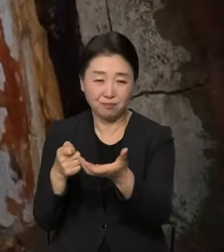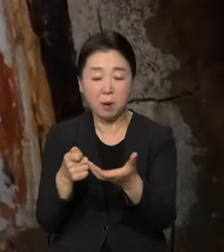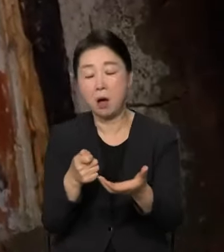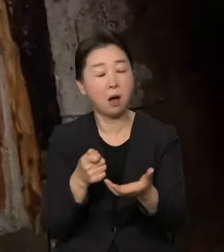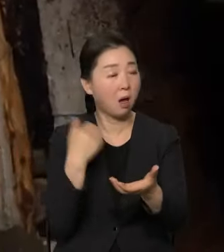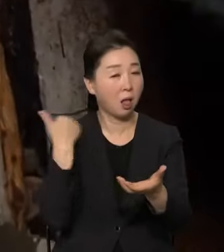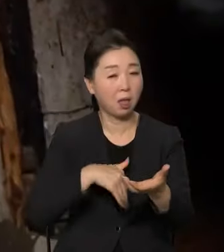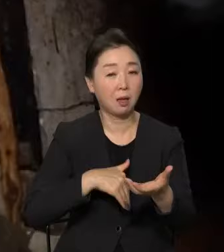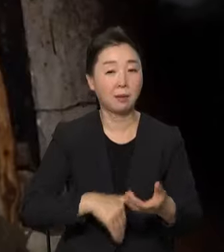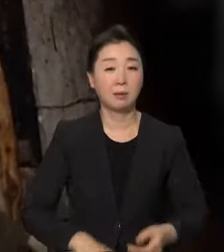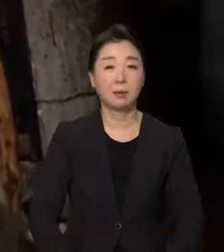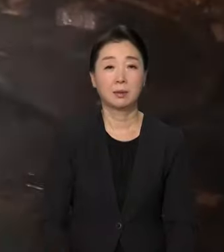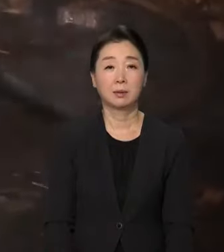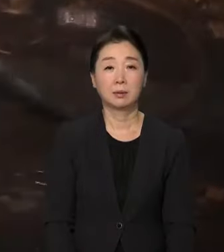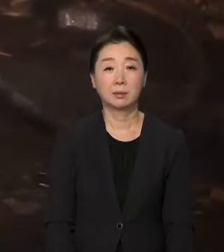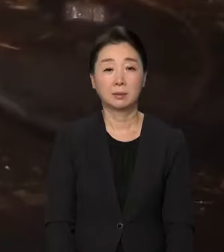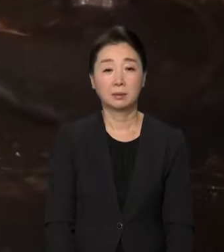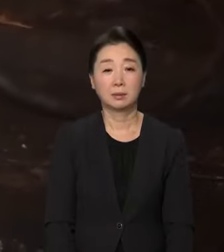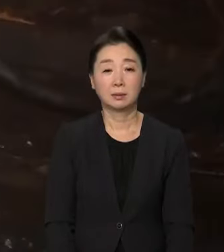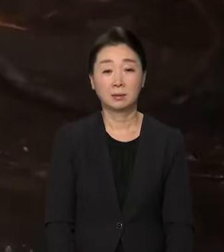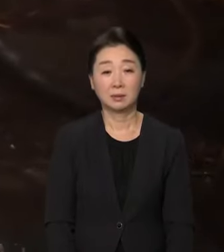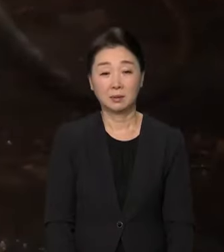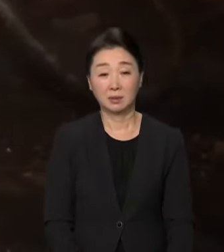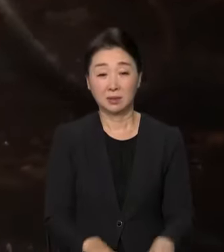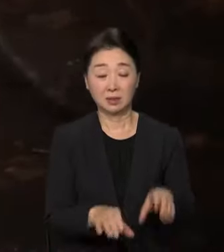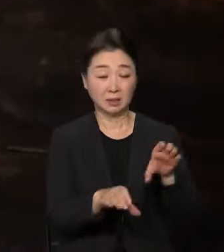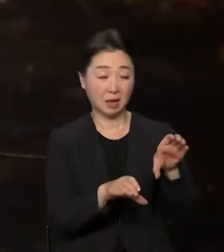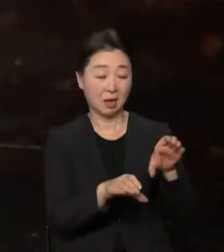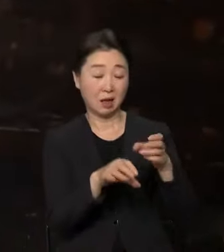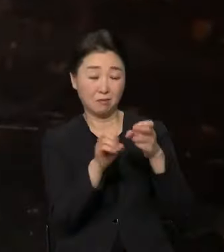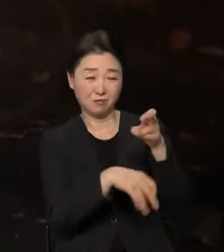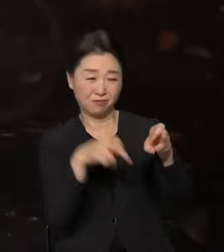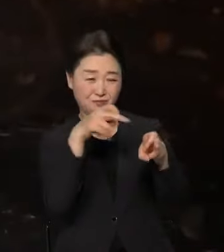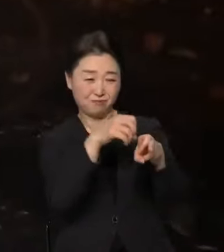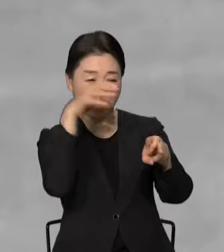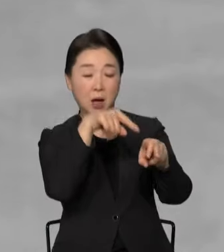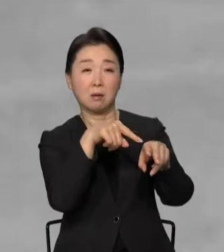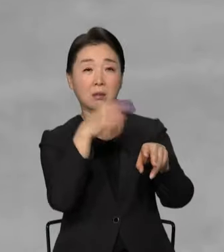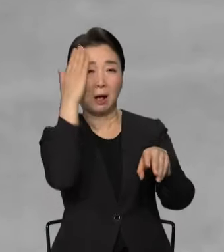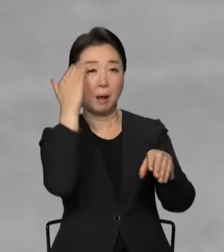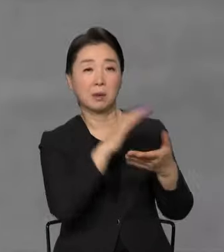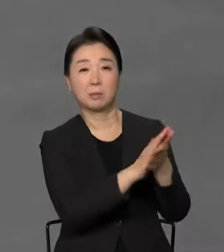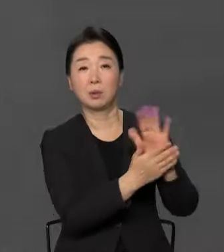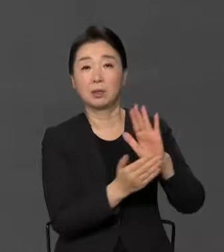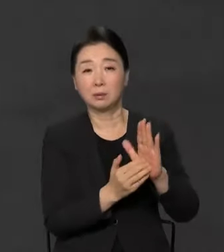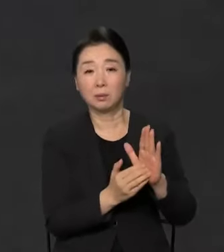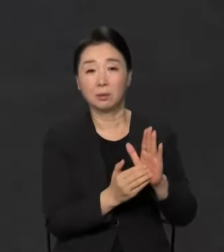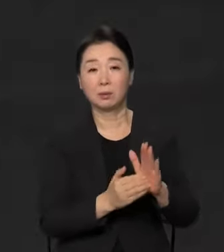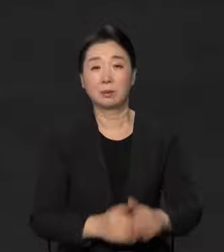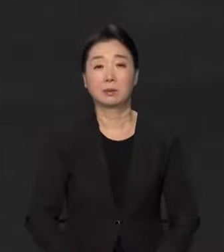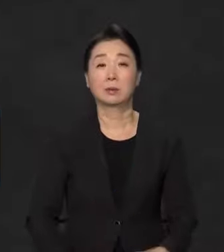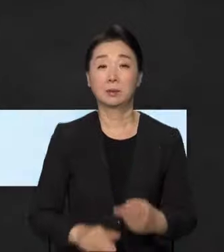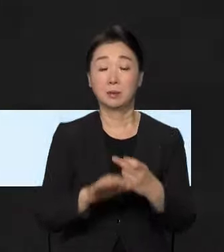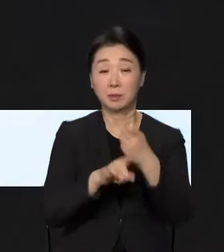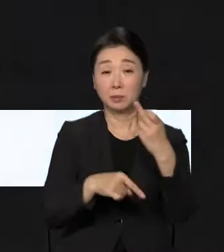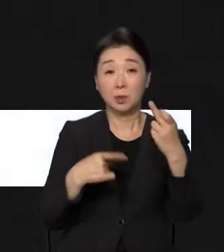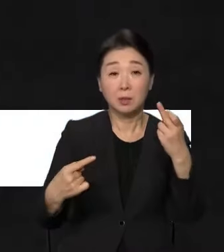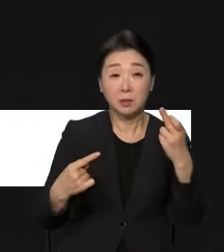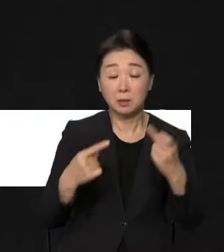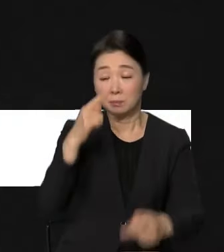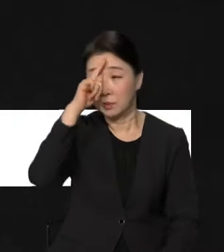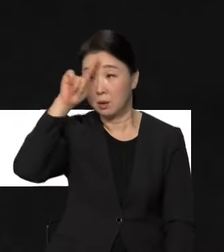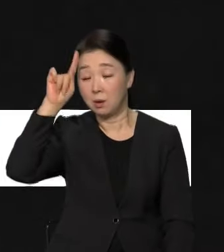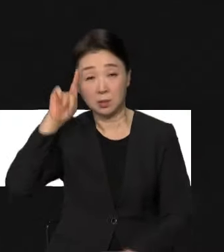역부족입니다. 미사일을 맞은 차는 새까맣게 탔습니다. 현지 시간 1일 러시아군이